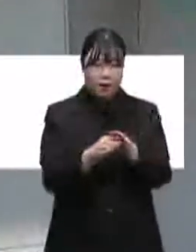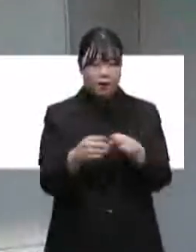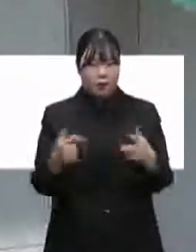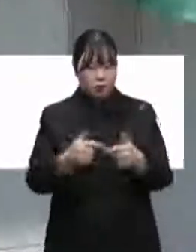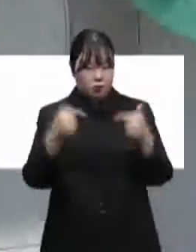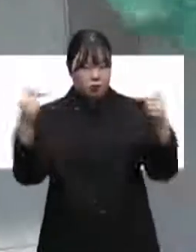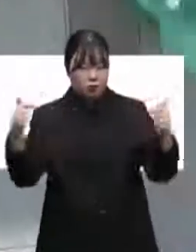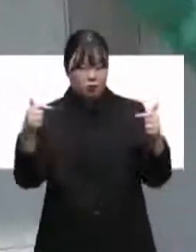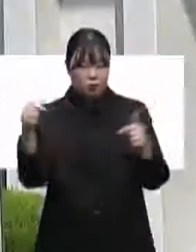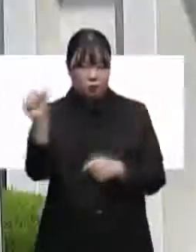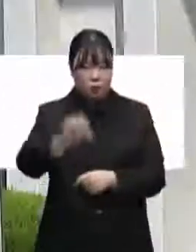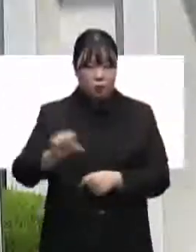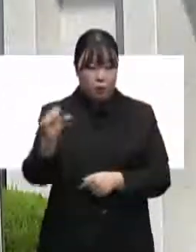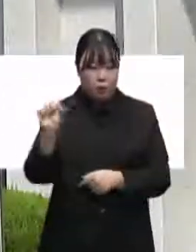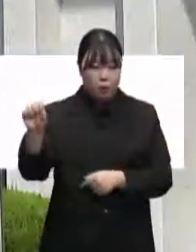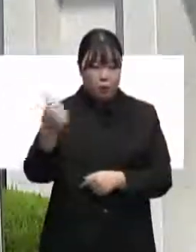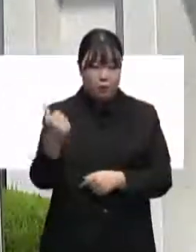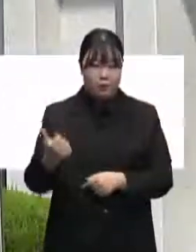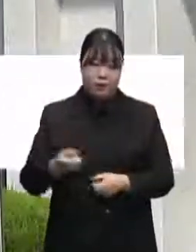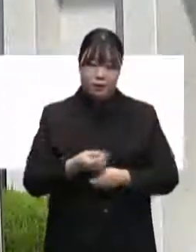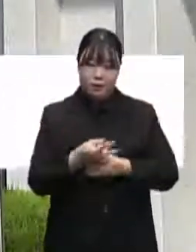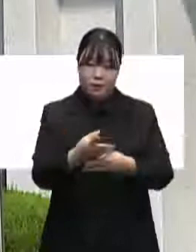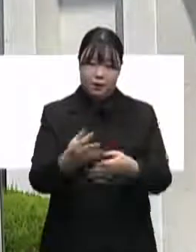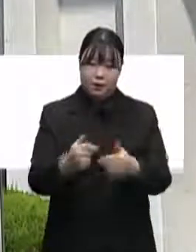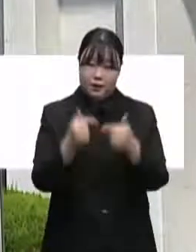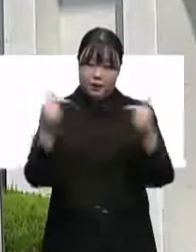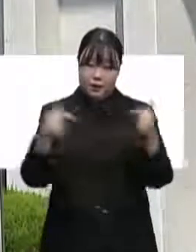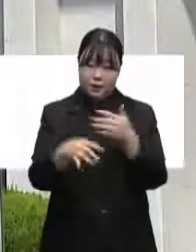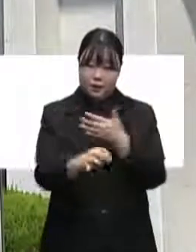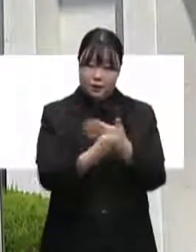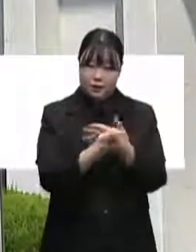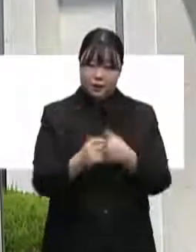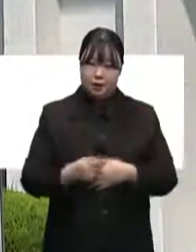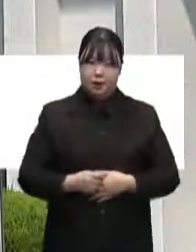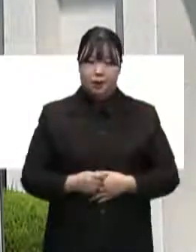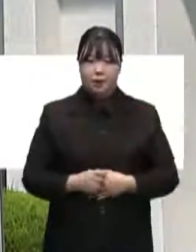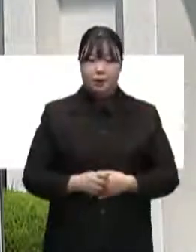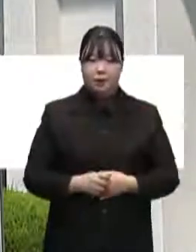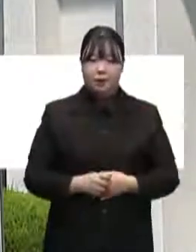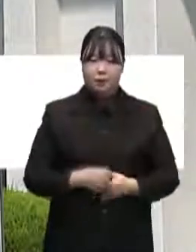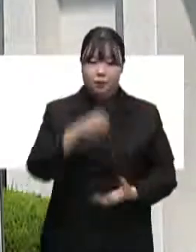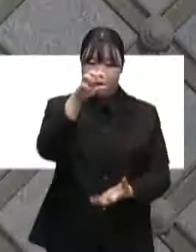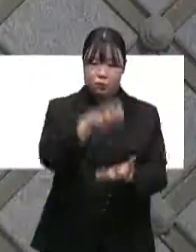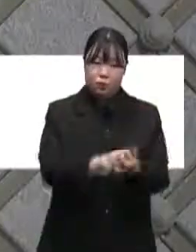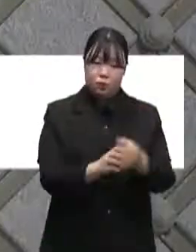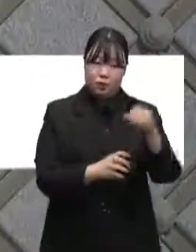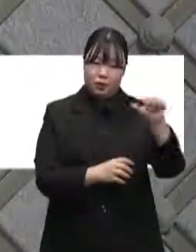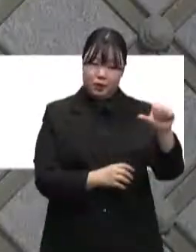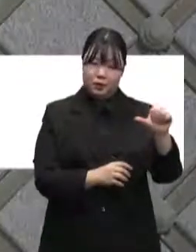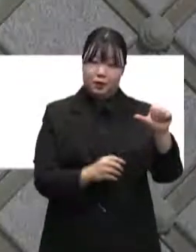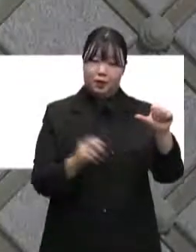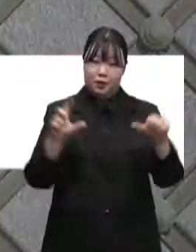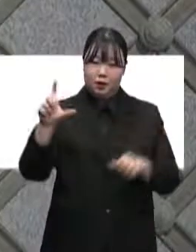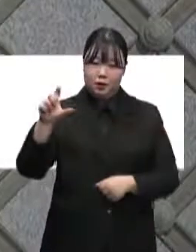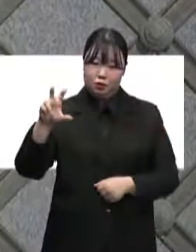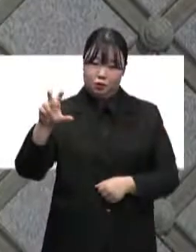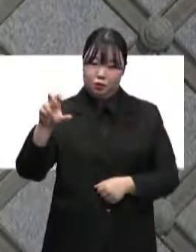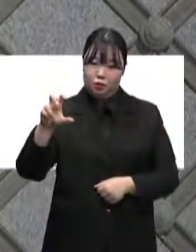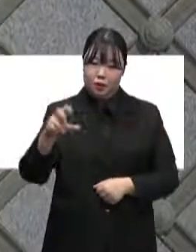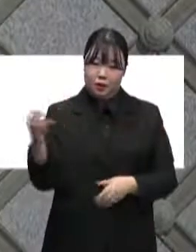이상 건축물을 대상으로 환경 관리와 에너지 성능 등 총 5개 부문 25개 항목에